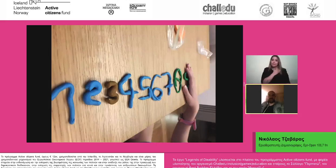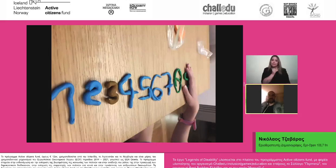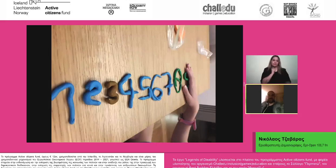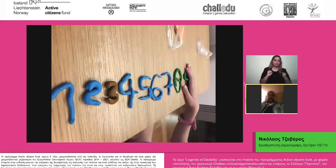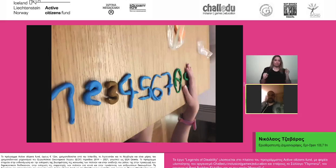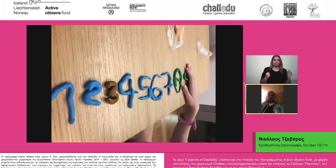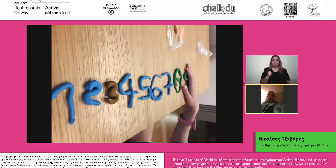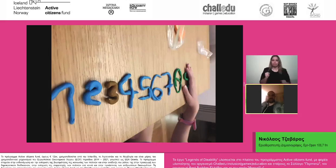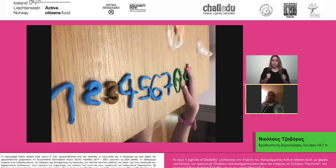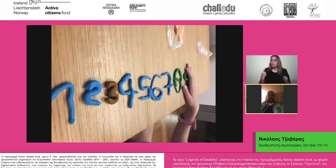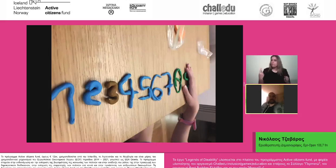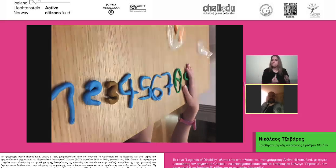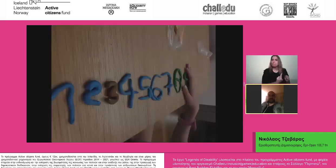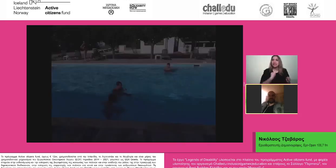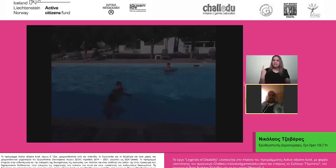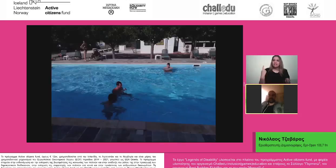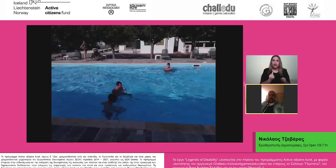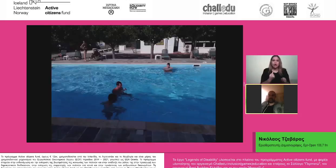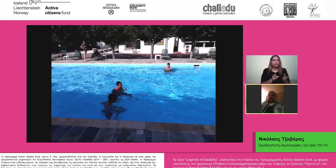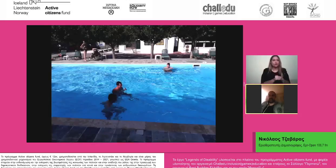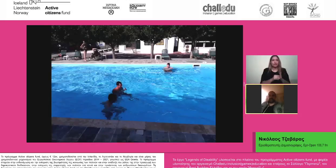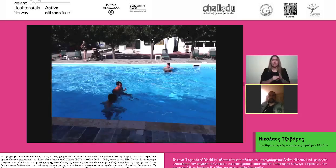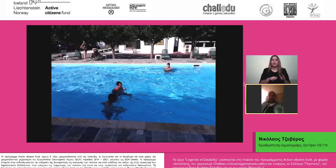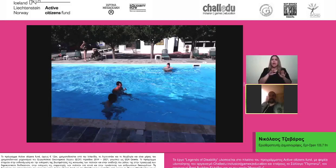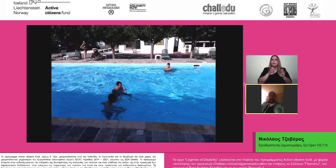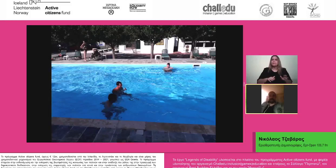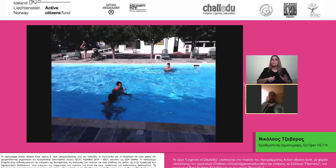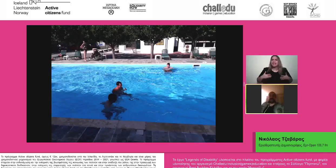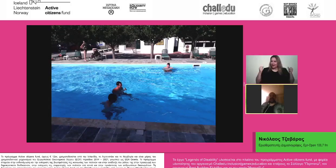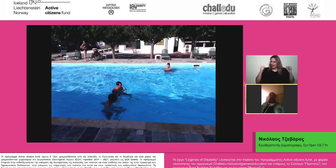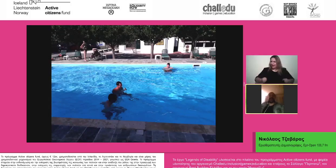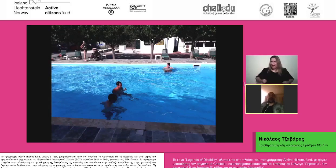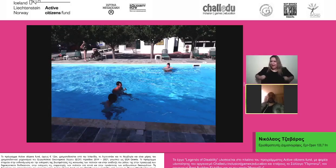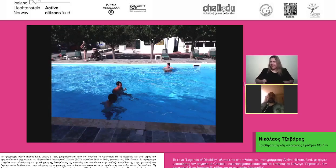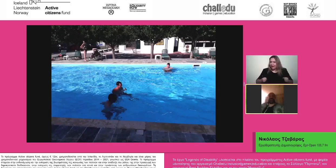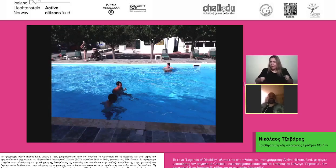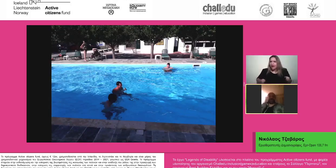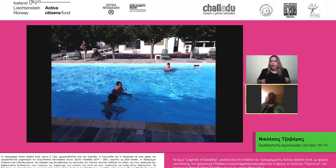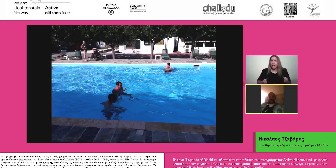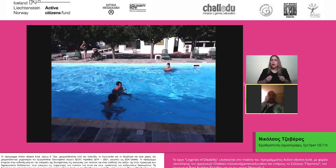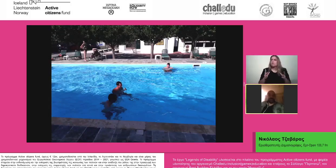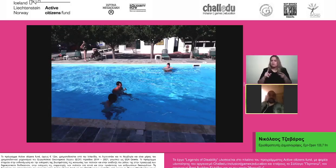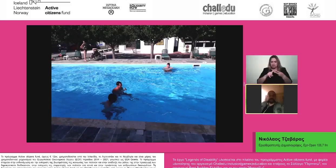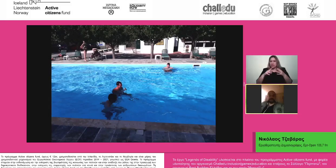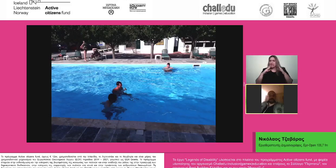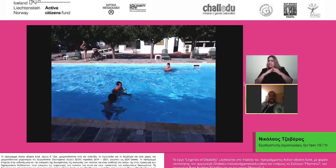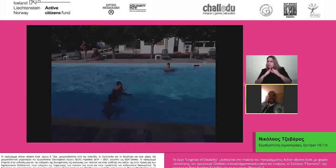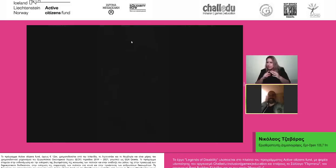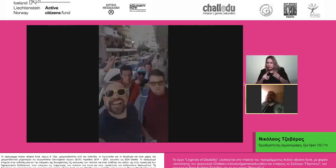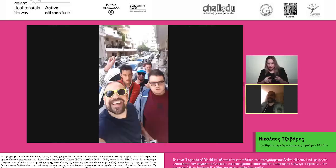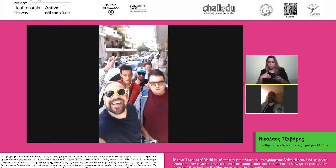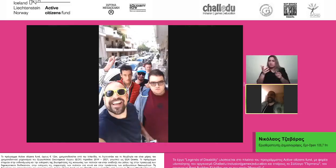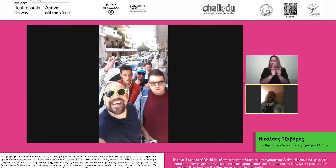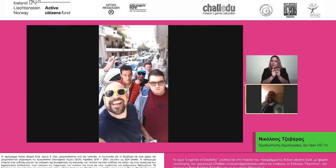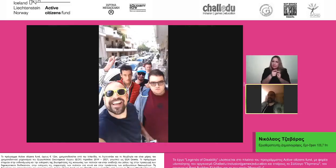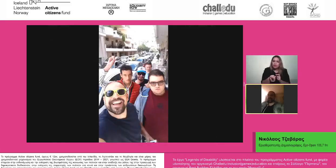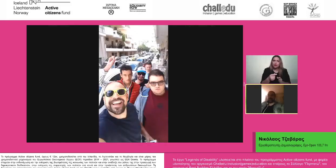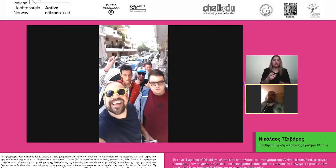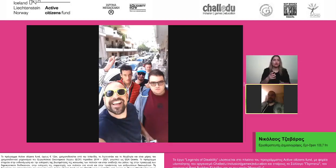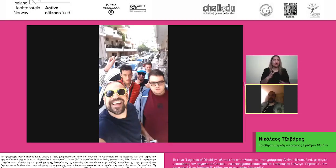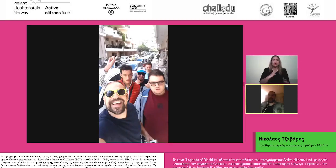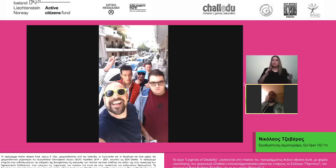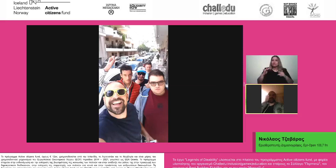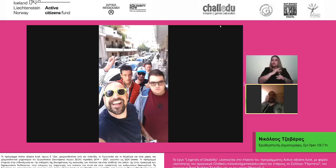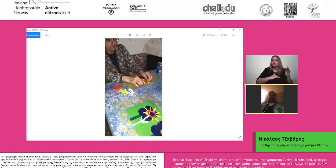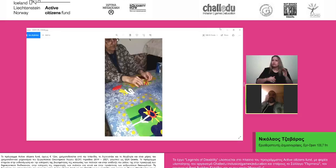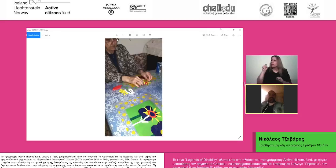οποίο είπαμε ότι μπορεί να είναι και μια παιδική χαρά, το σπίτι, η ύπαιθρος, να διαλέξουν τα πρόσωπα που θα παίξουν εκείνοι, τους